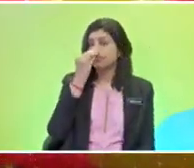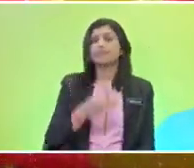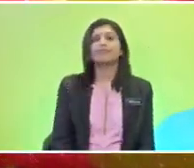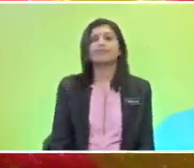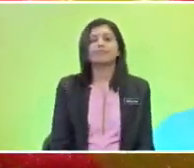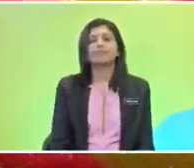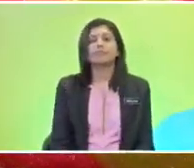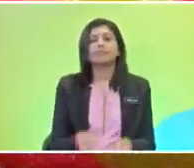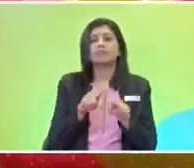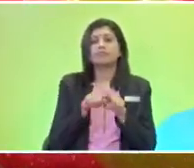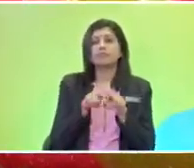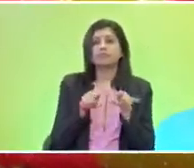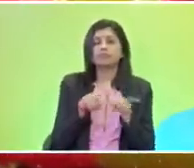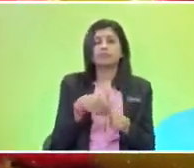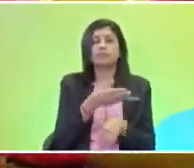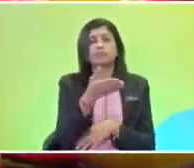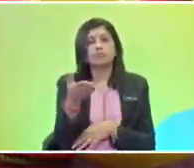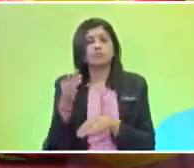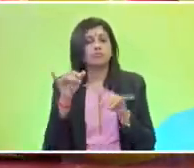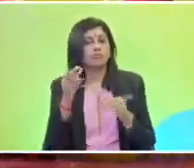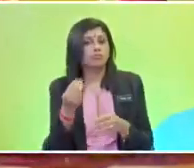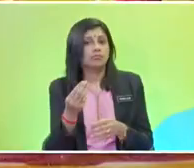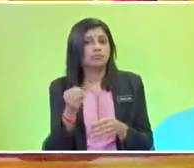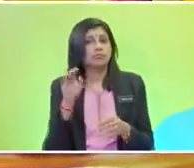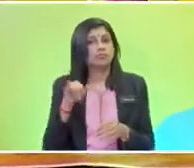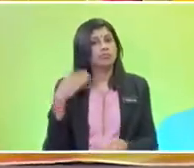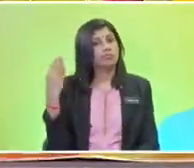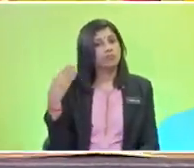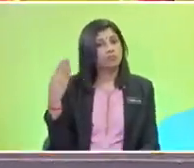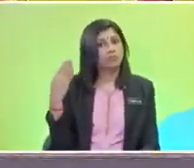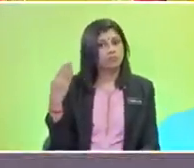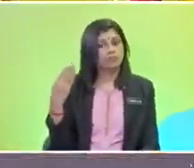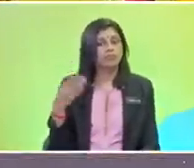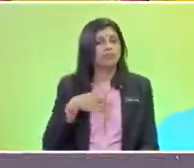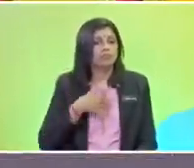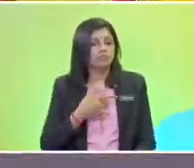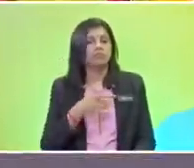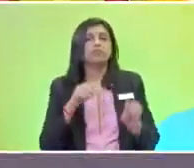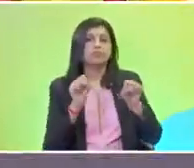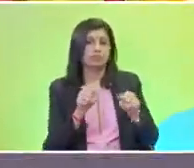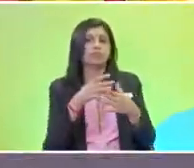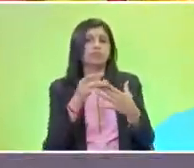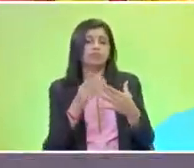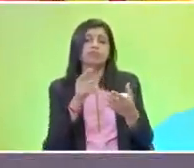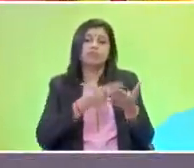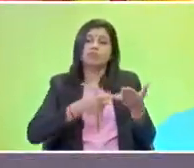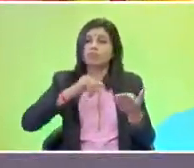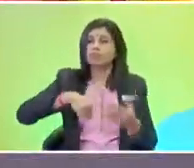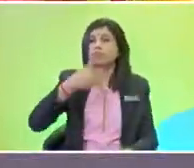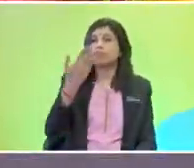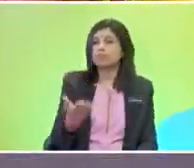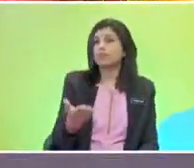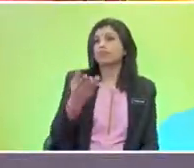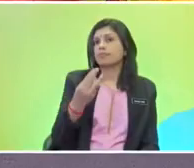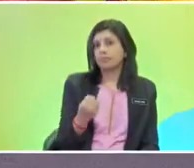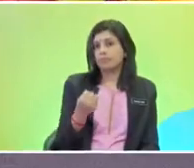yang biasa punya, yang kosong. Yelah, yogurt kan ada macam-macam perisa. Ya, betul. Okey, ada perisa